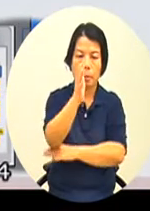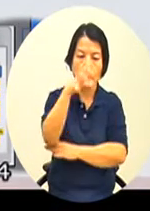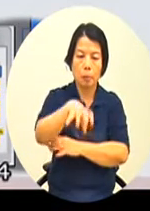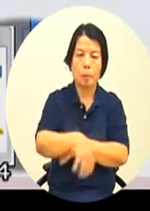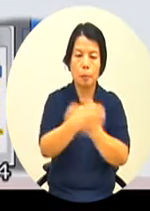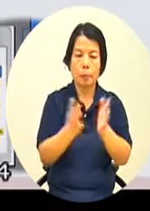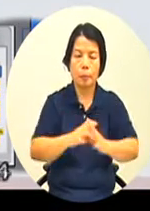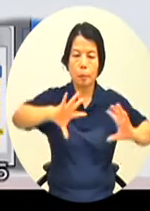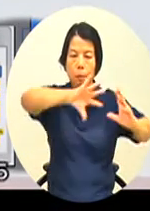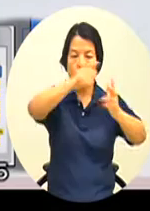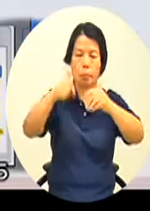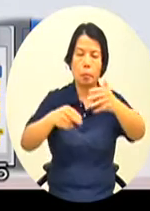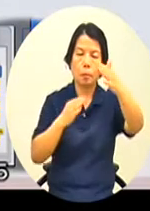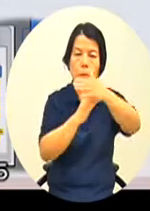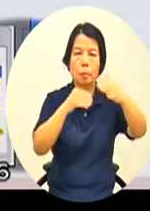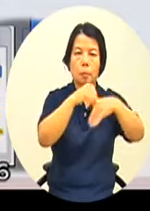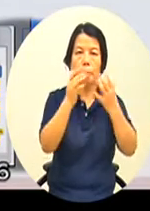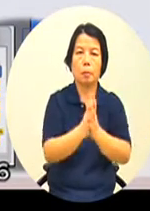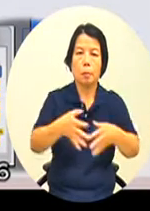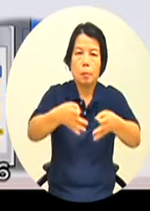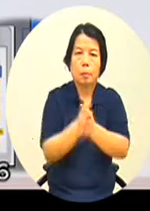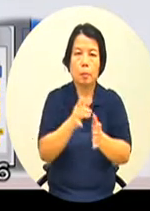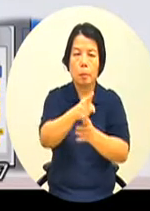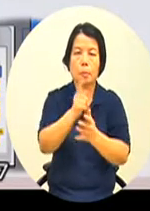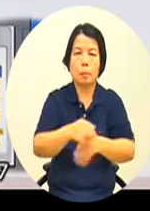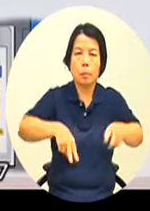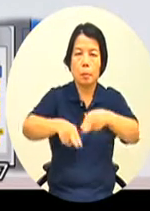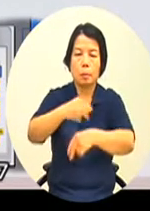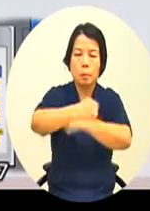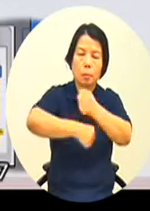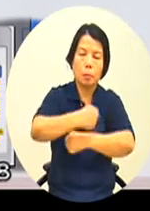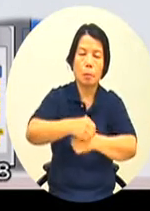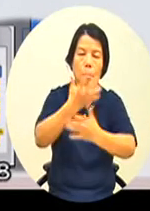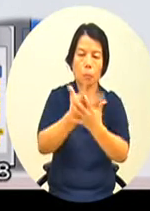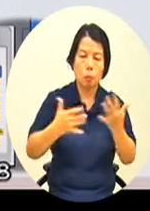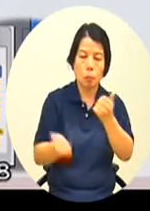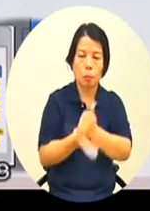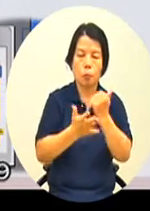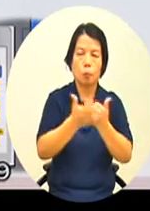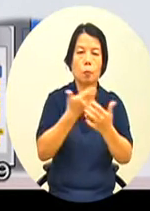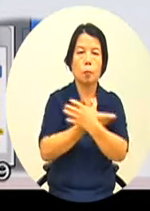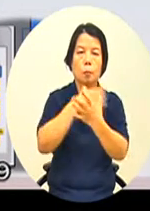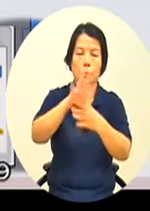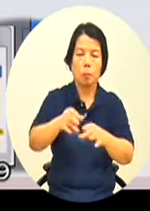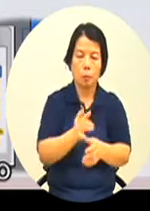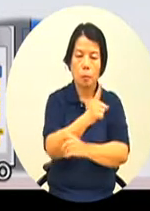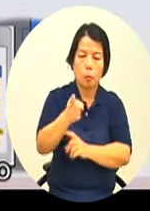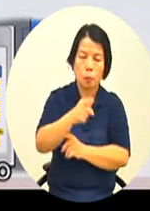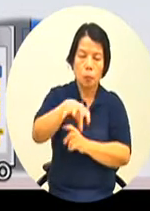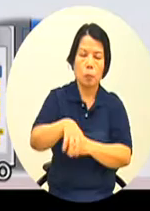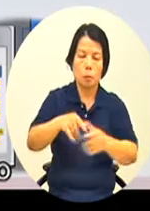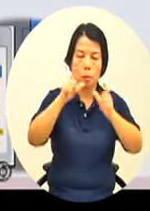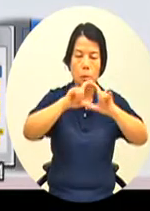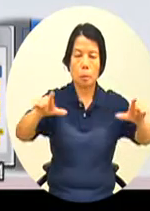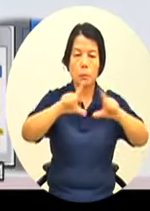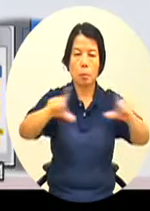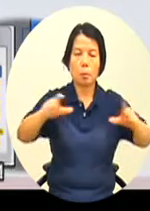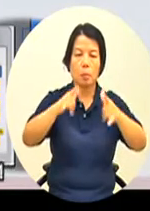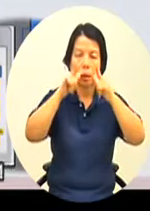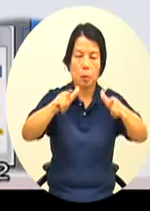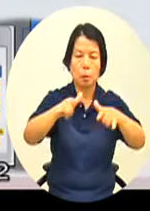云端地级行动网专案获得奖项之外，消防局跟大寮区公所也获得入